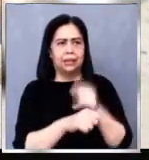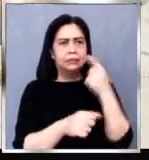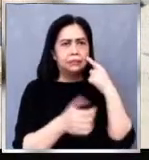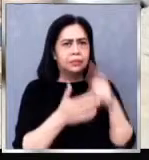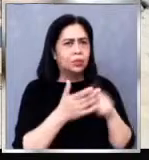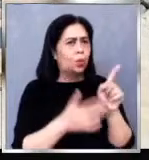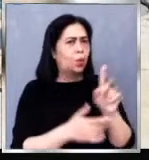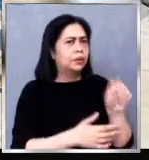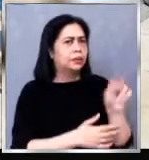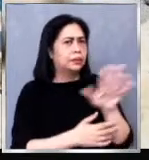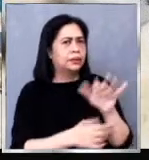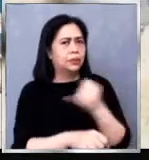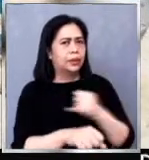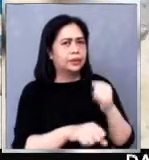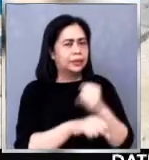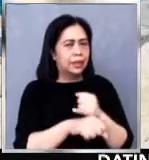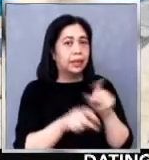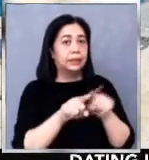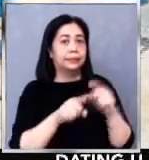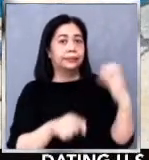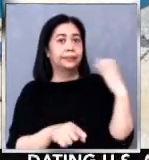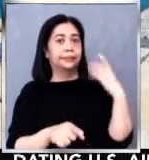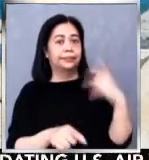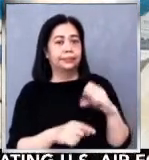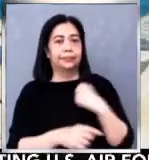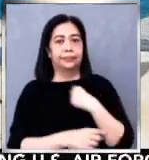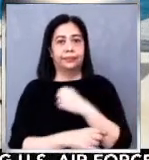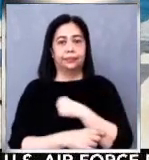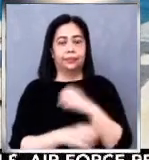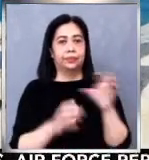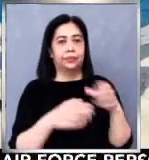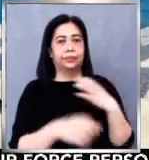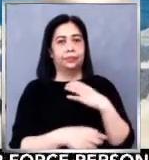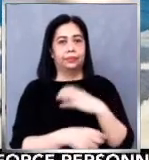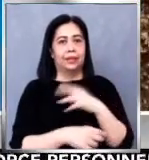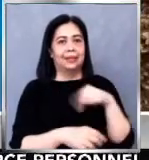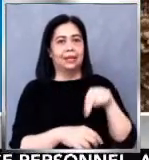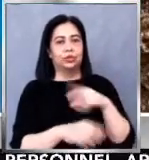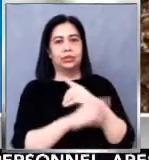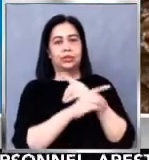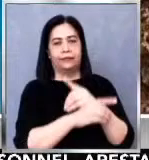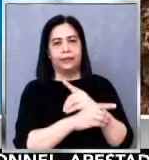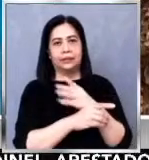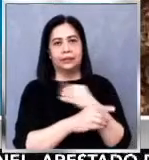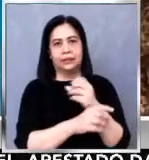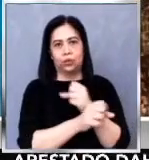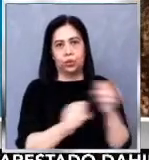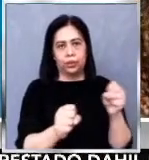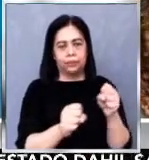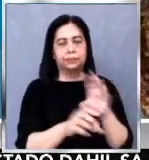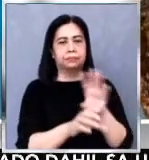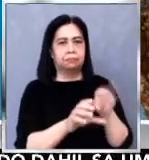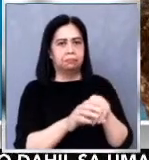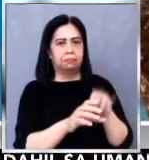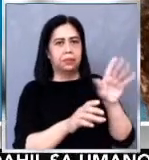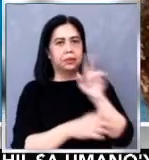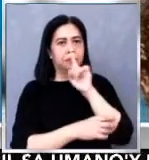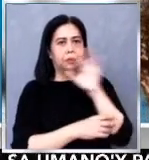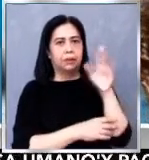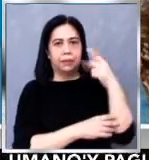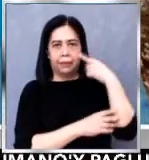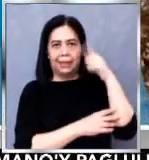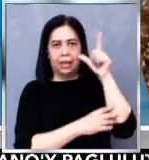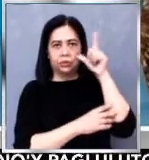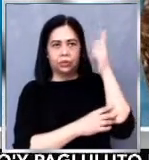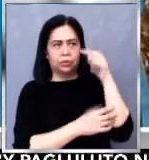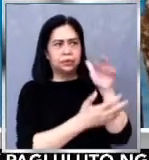isla bilang chairman ng Senate Committee on National Defense and Security. Bahagi raw ito ng pangako ni Lacson na mapag-aralan ng